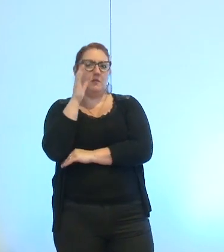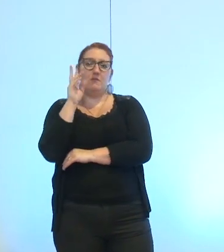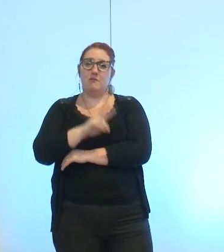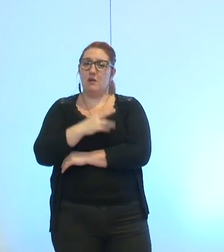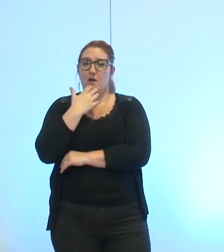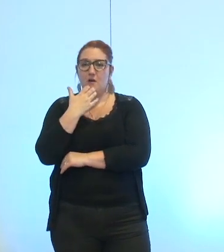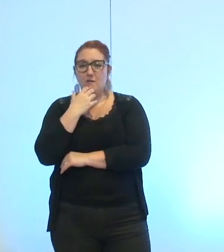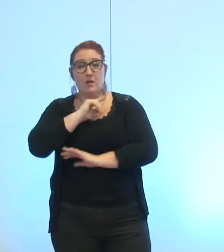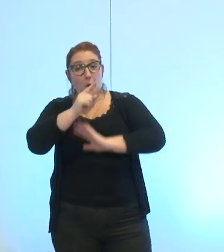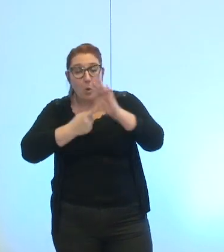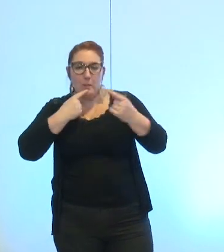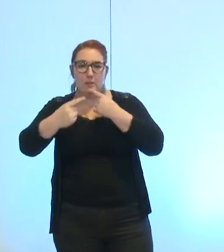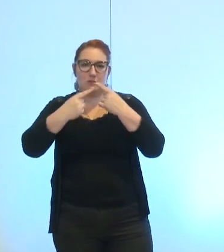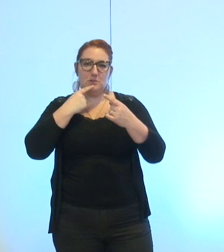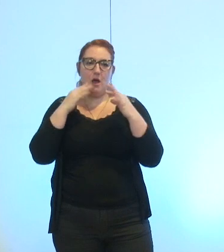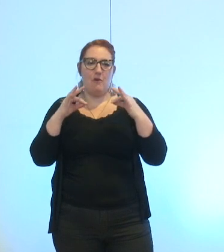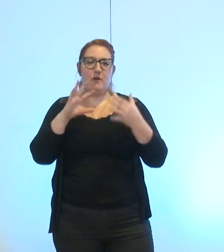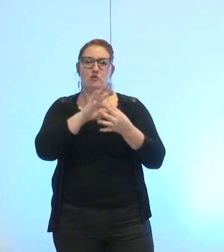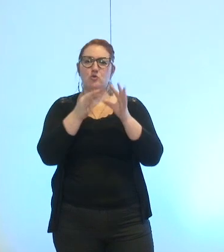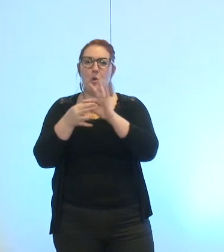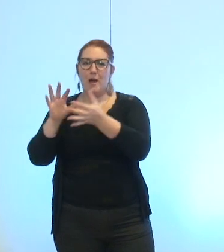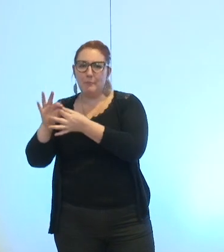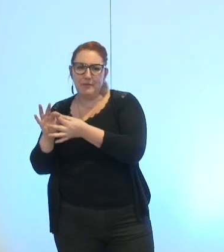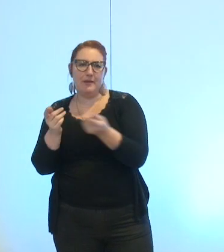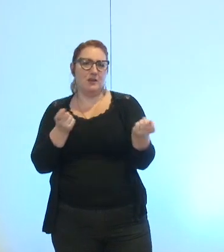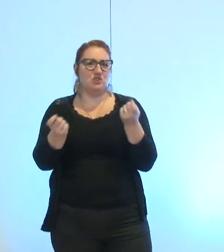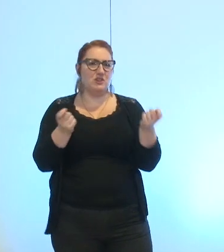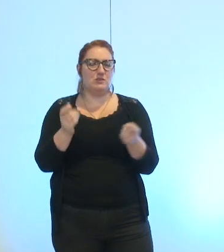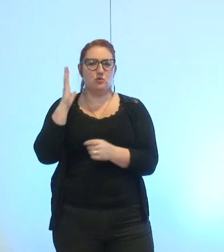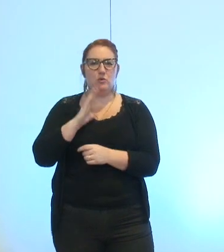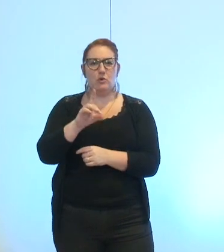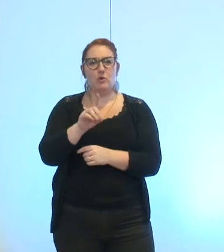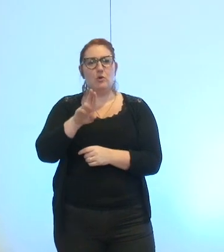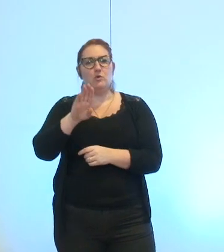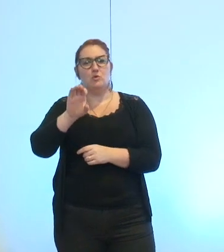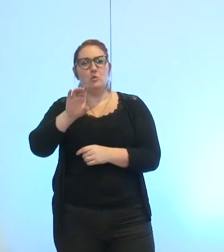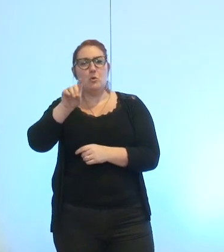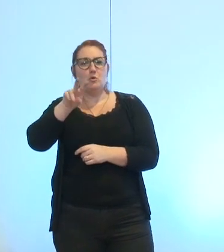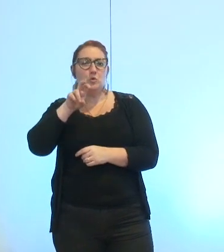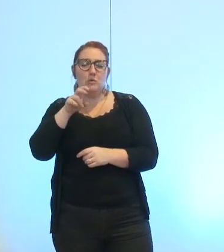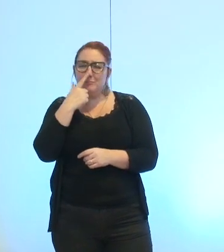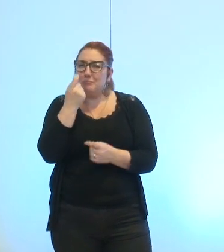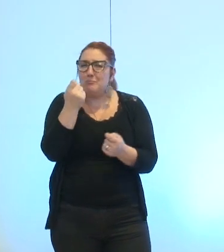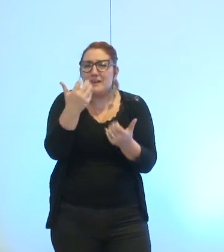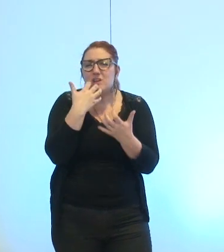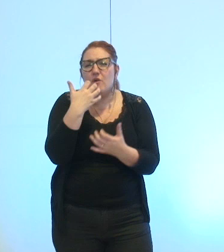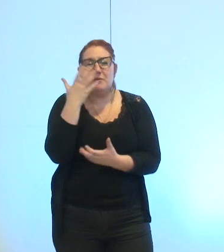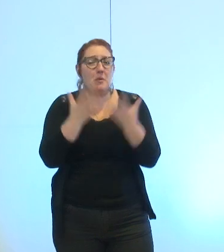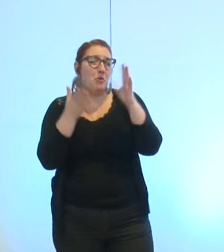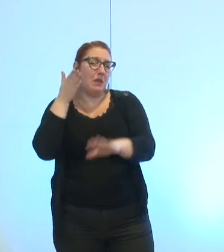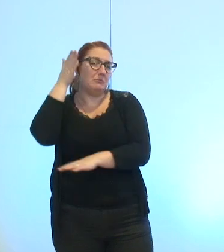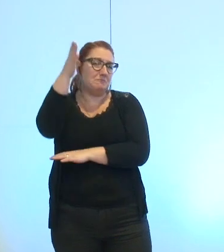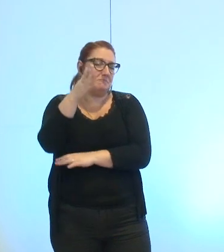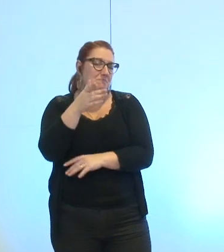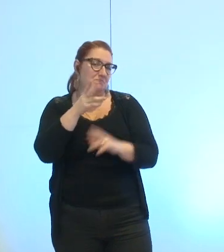Jeux Olympiques et de la gestion du Bedou j'ai presque envie mais peut-être je vous le ferai un ses jour parce